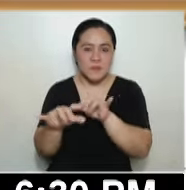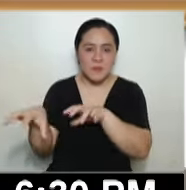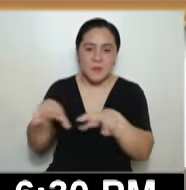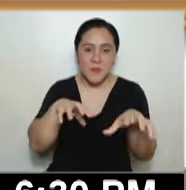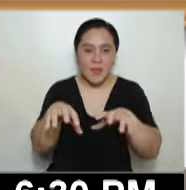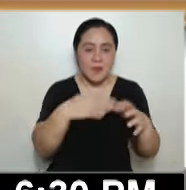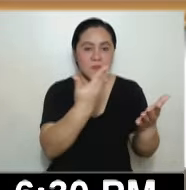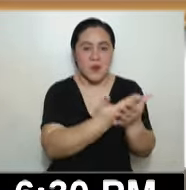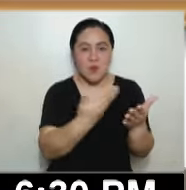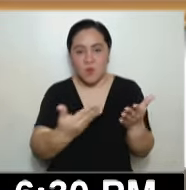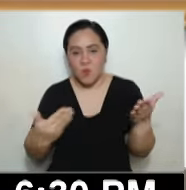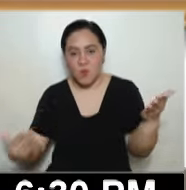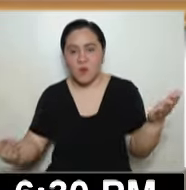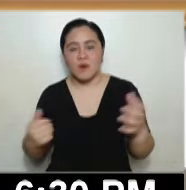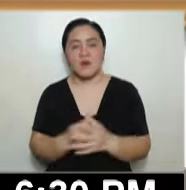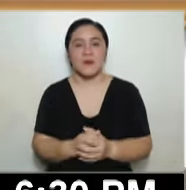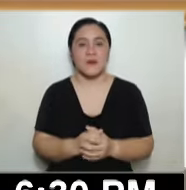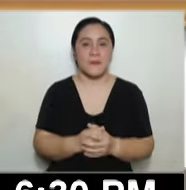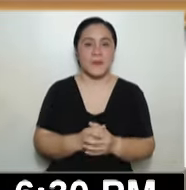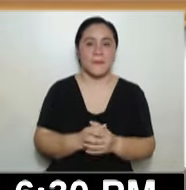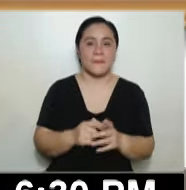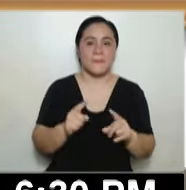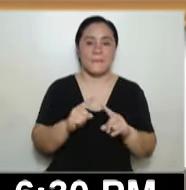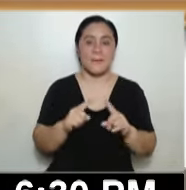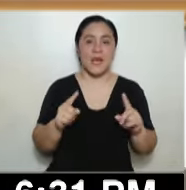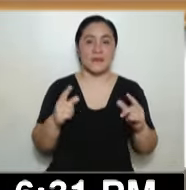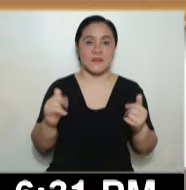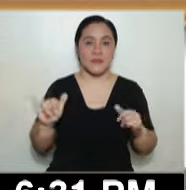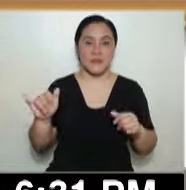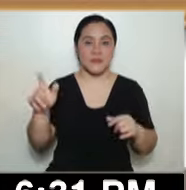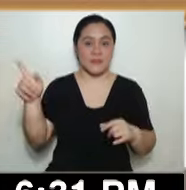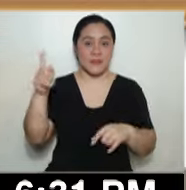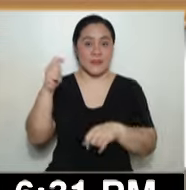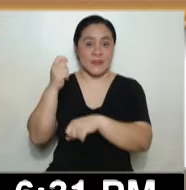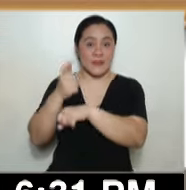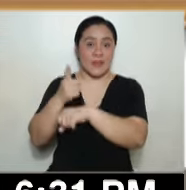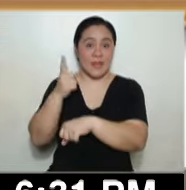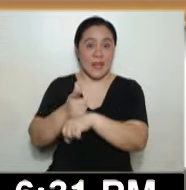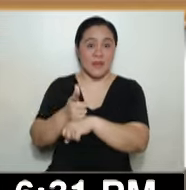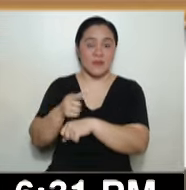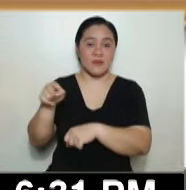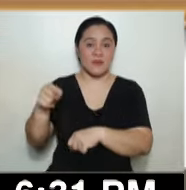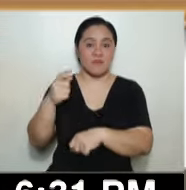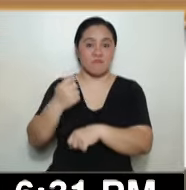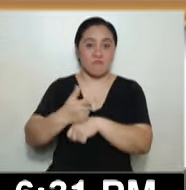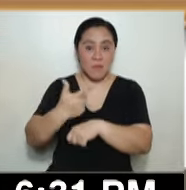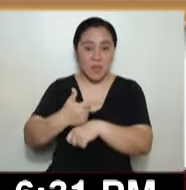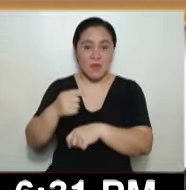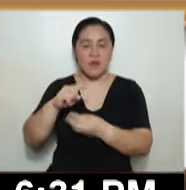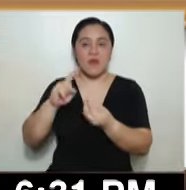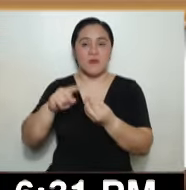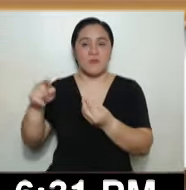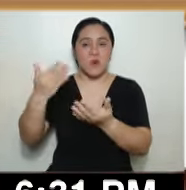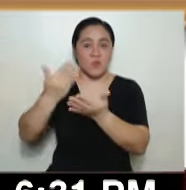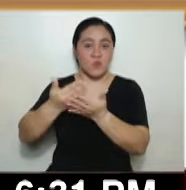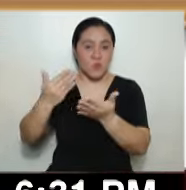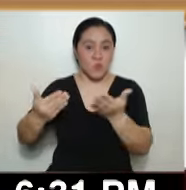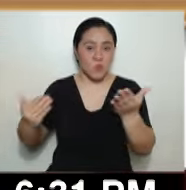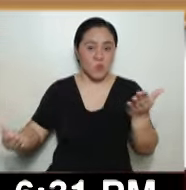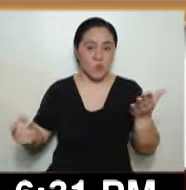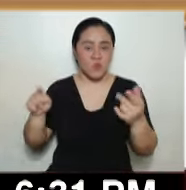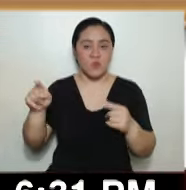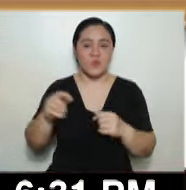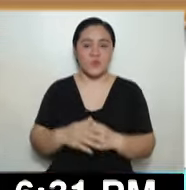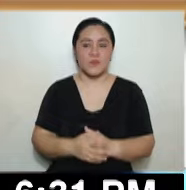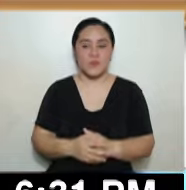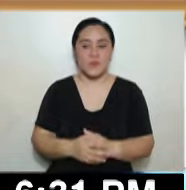resources. At ganoon rin po sa Taguig, no? It's all about the resources possessed by the